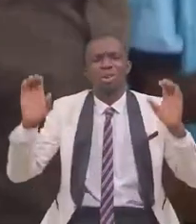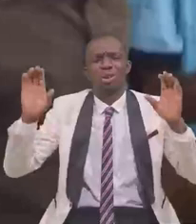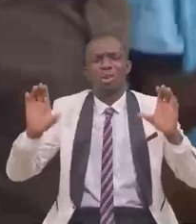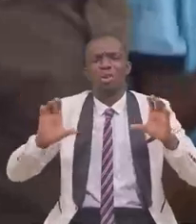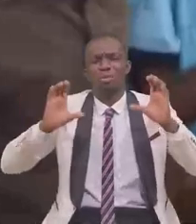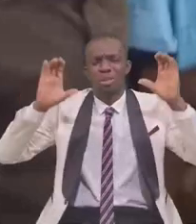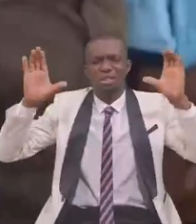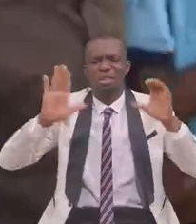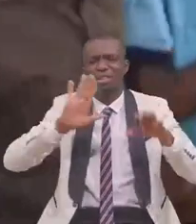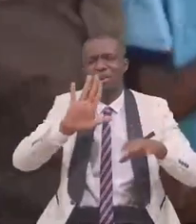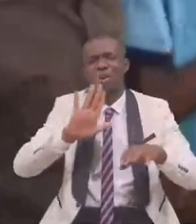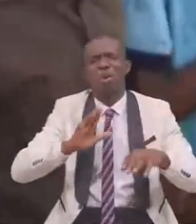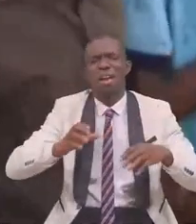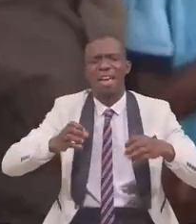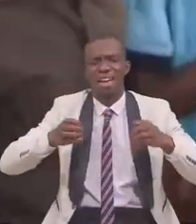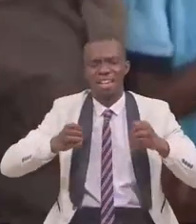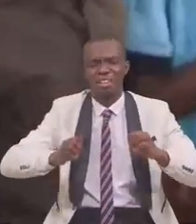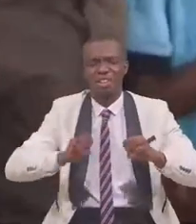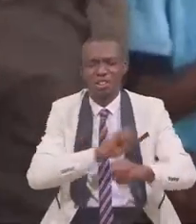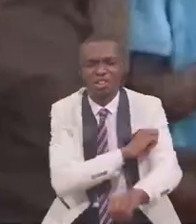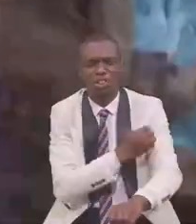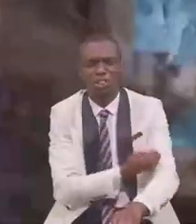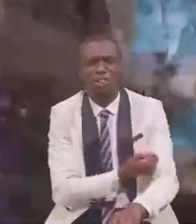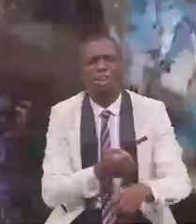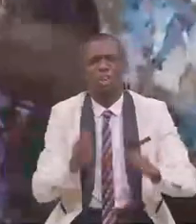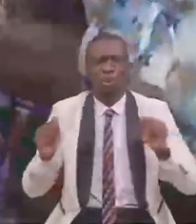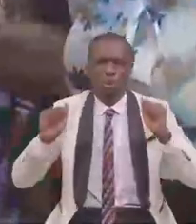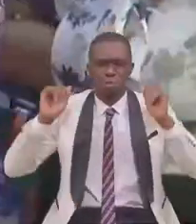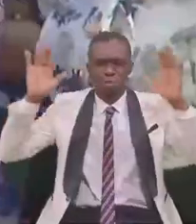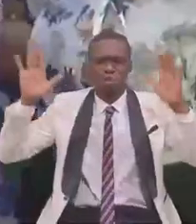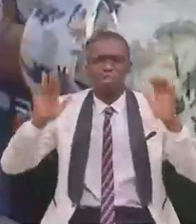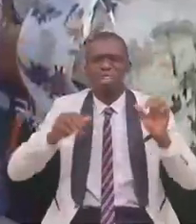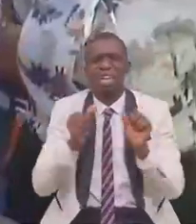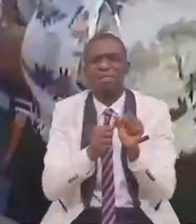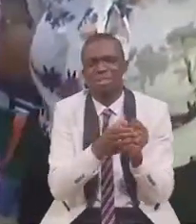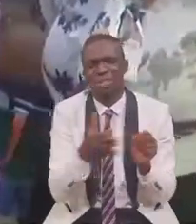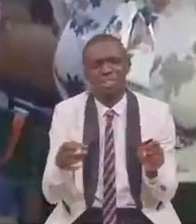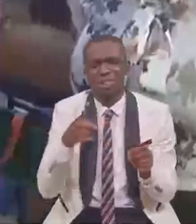votre énergie. Sacrifiez tout ce que vous avez reçu